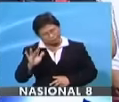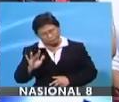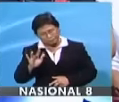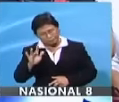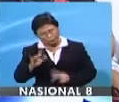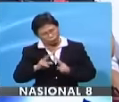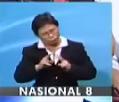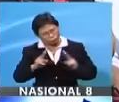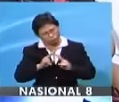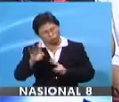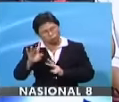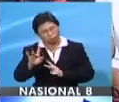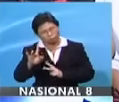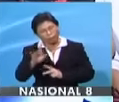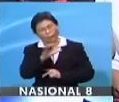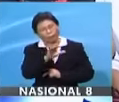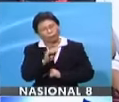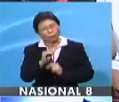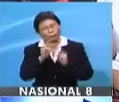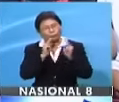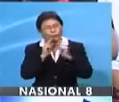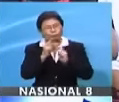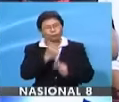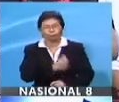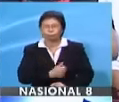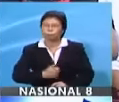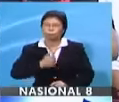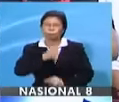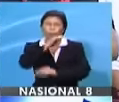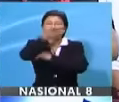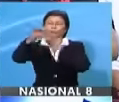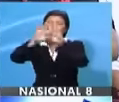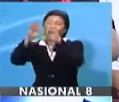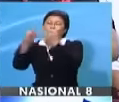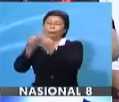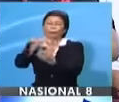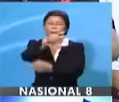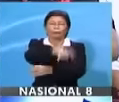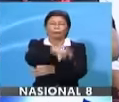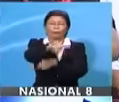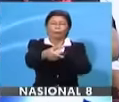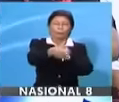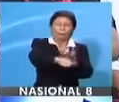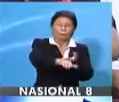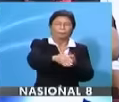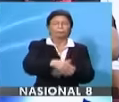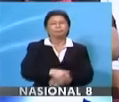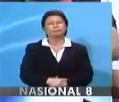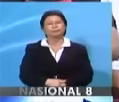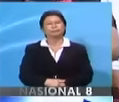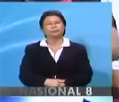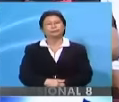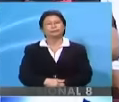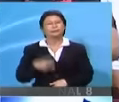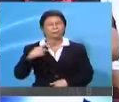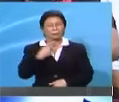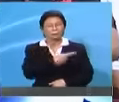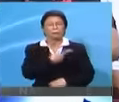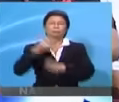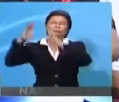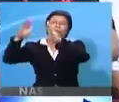mendalam serta ucap takziah kepada semua ahli keluarga mangsa yang terkorban, dan kita